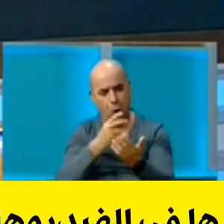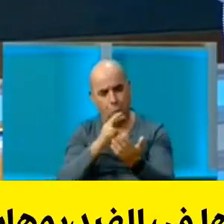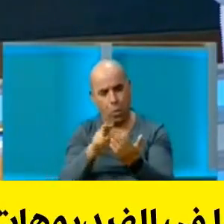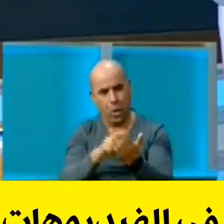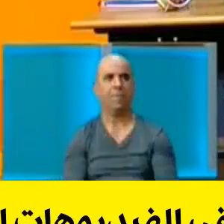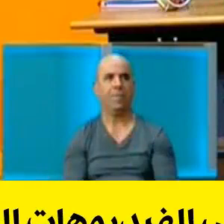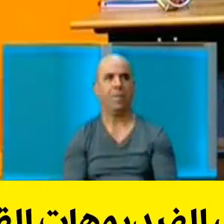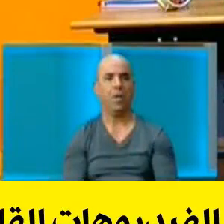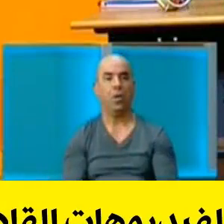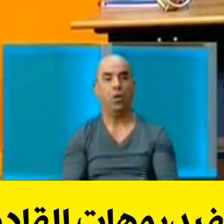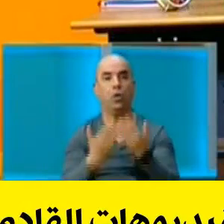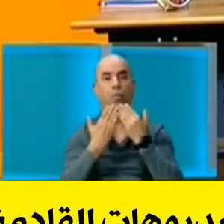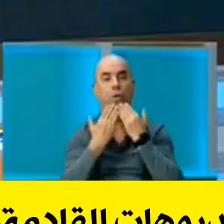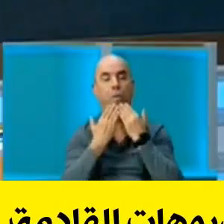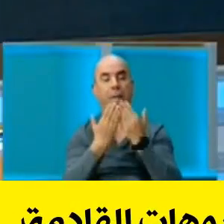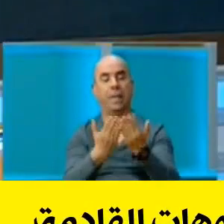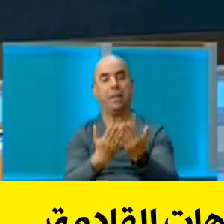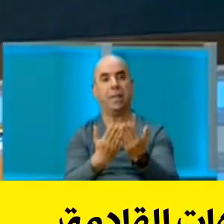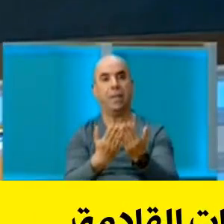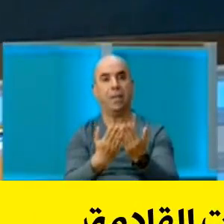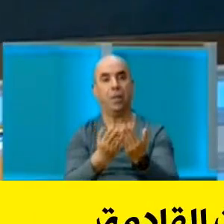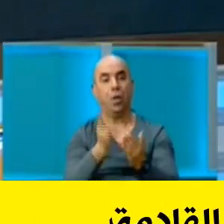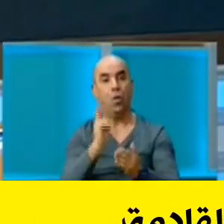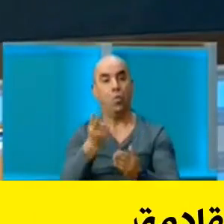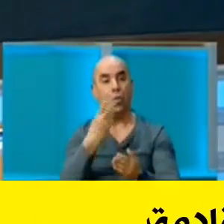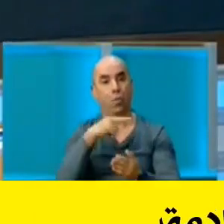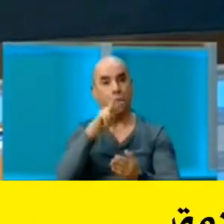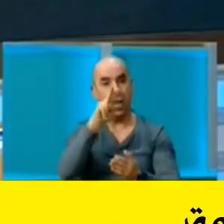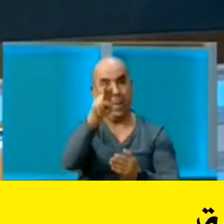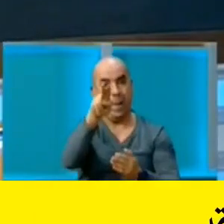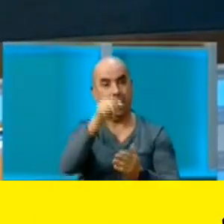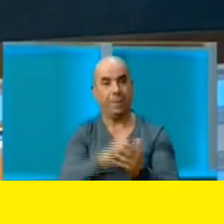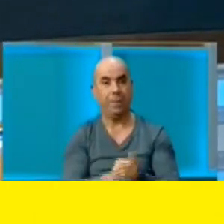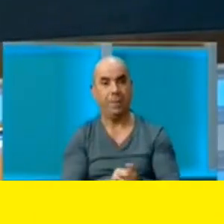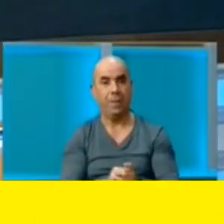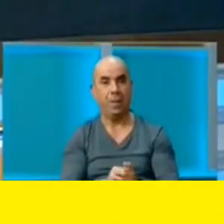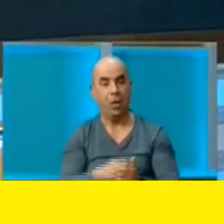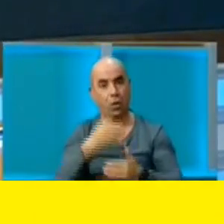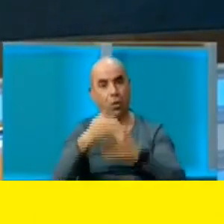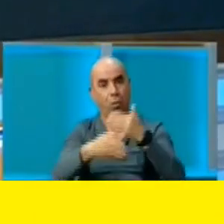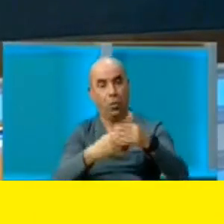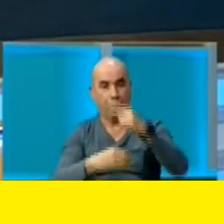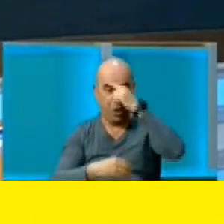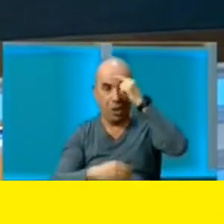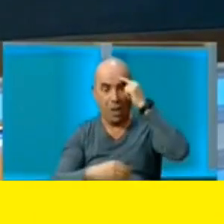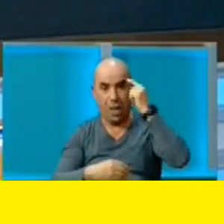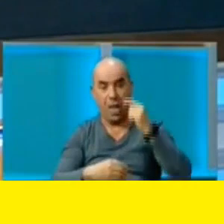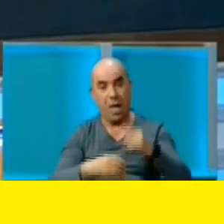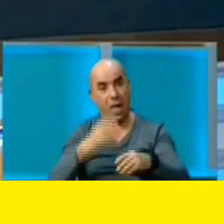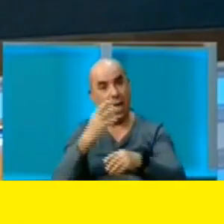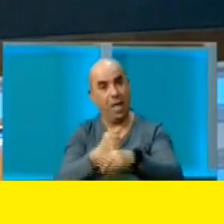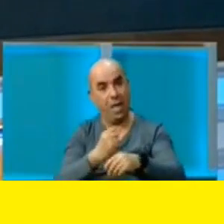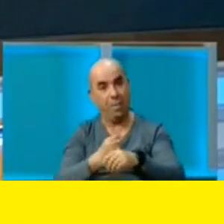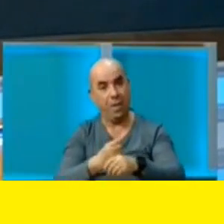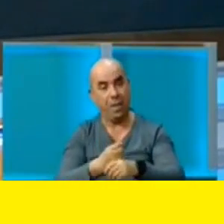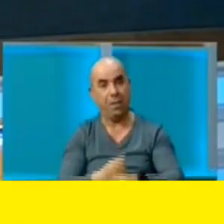شاء الله. أشكركم على حسن الإصغاء والمتابعة. دمتم للعلم شموعاً ودام العلم لكم